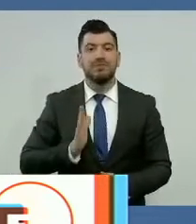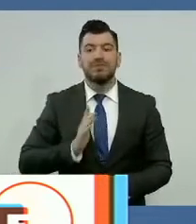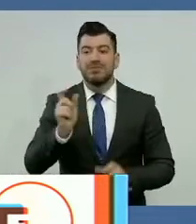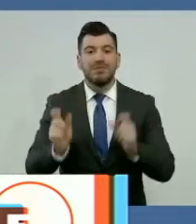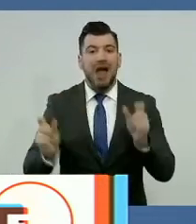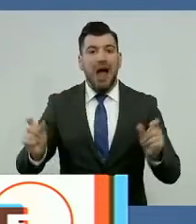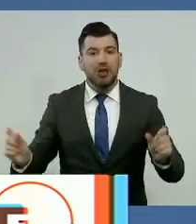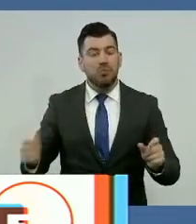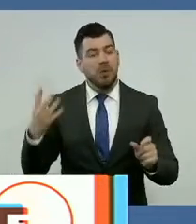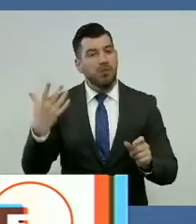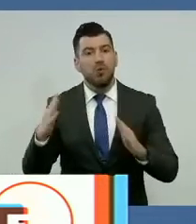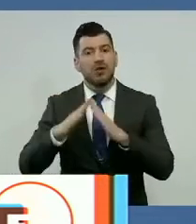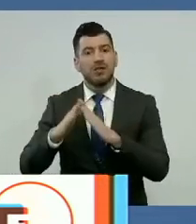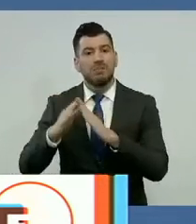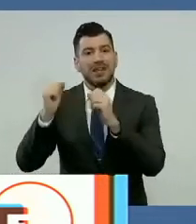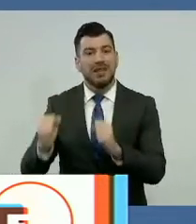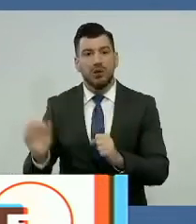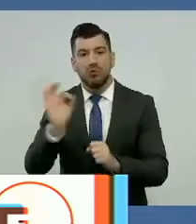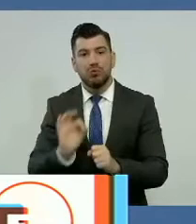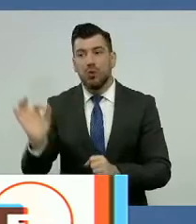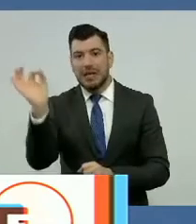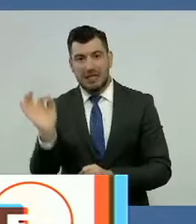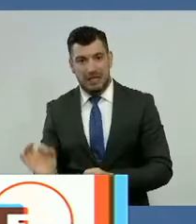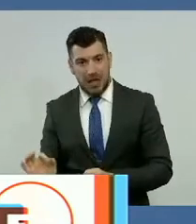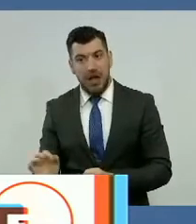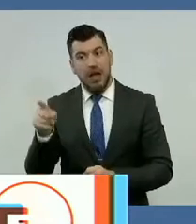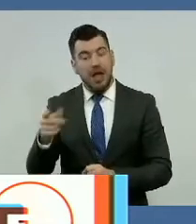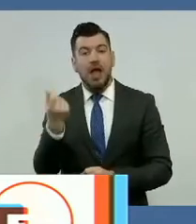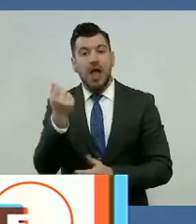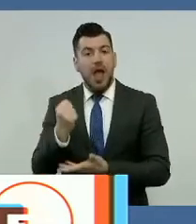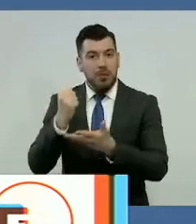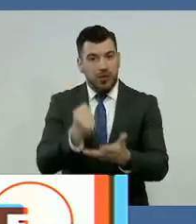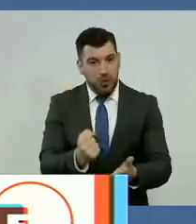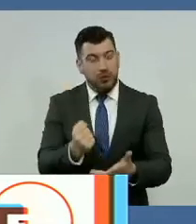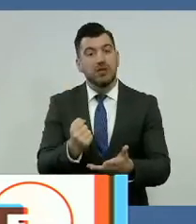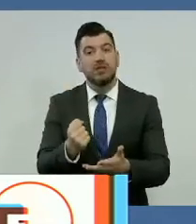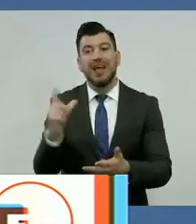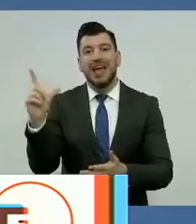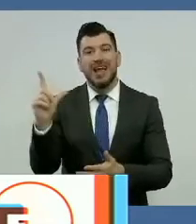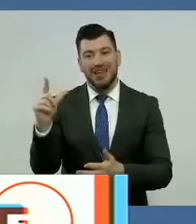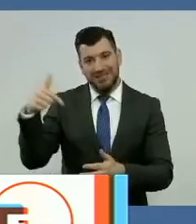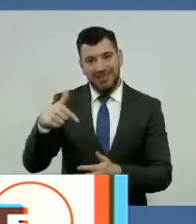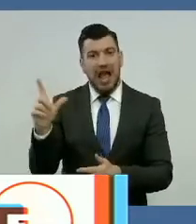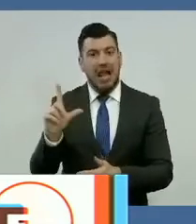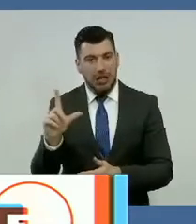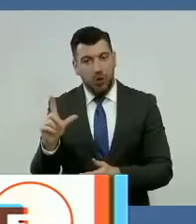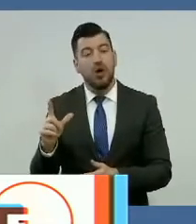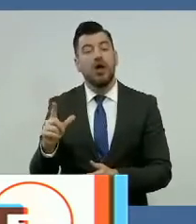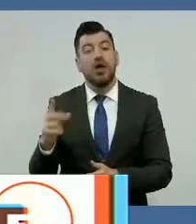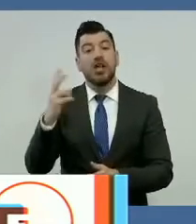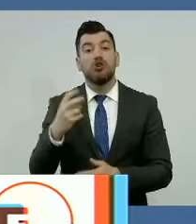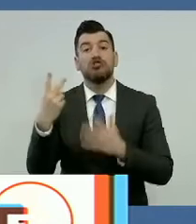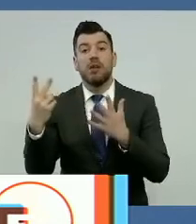νησιωτική περιοχή, η επιδότηση ενισχύεται και ανέρχεται στα 27 λεπτά το λίτρο. Το συνολικό κόστος αυτής